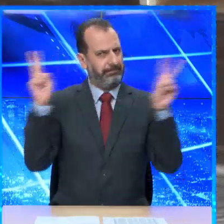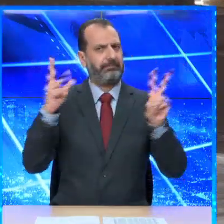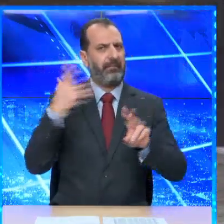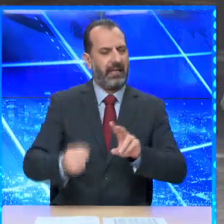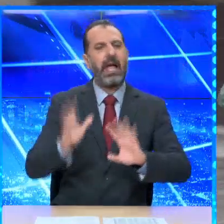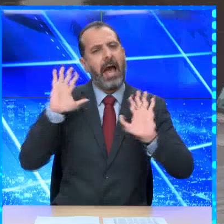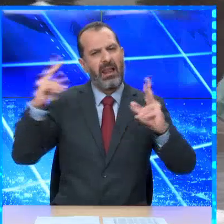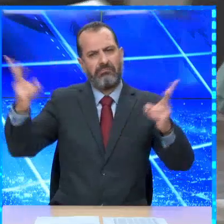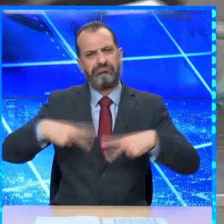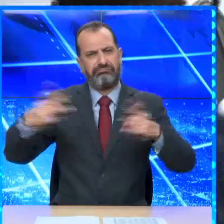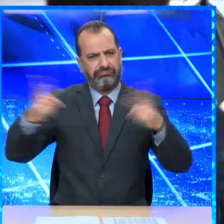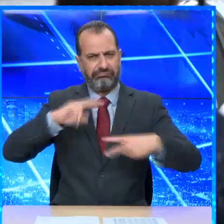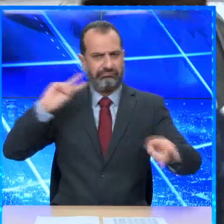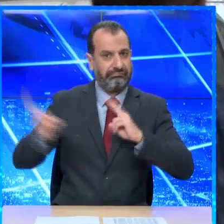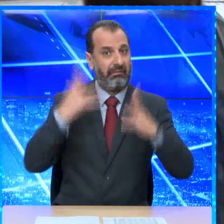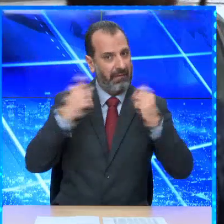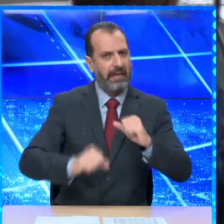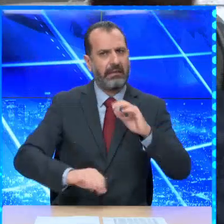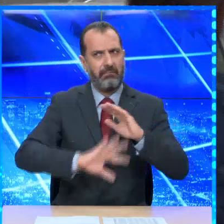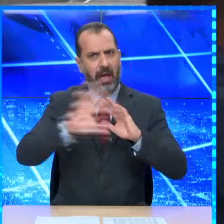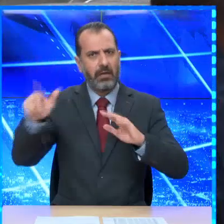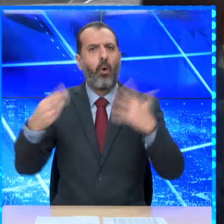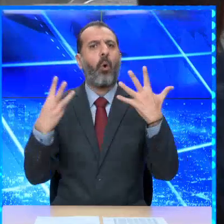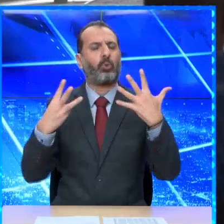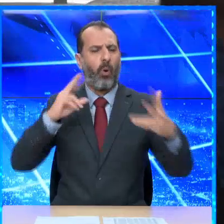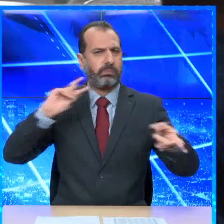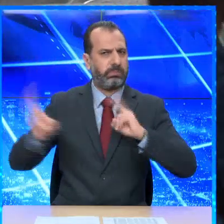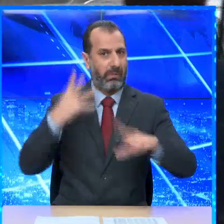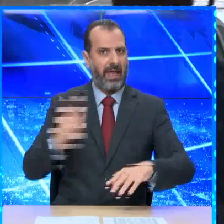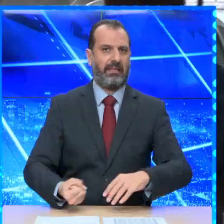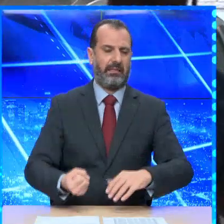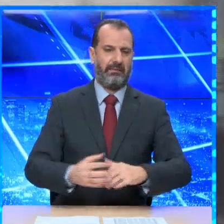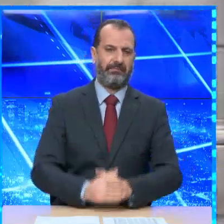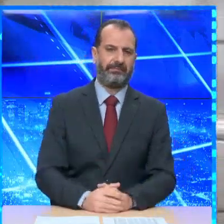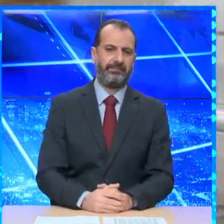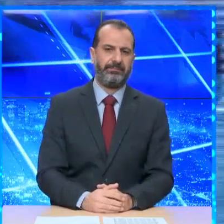τοπικά θυελώδης φωριά θα φτάσει στους 8 ποφόρ. Θοδωρή, σε ευχαριστώ πολύ.